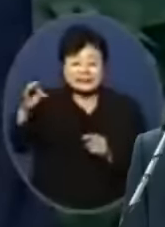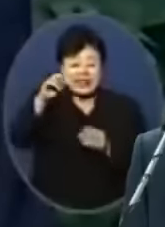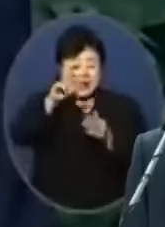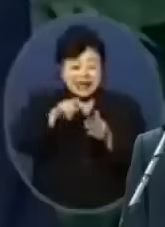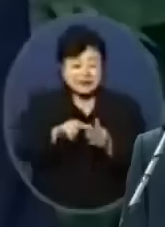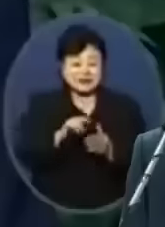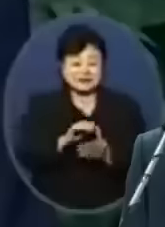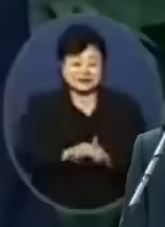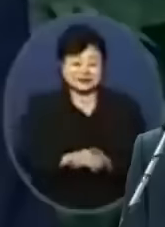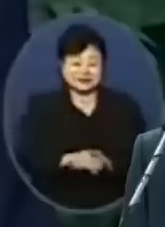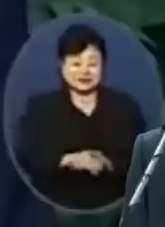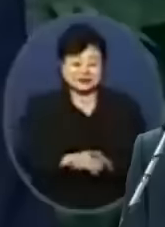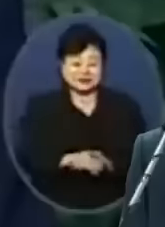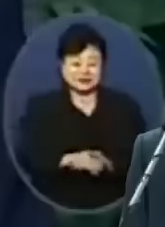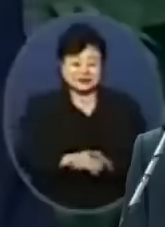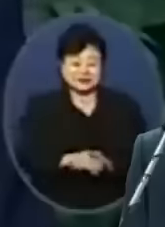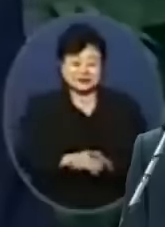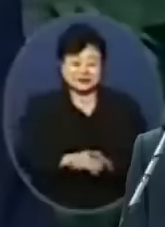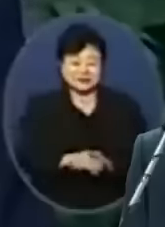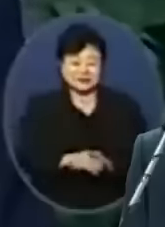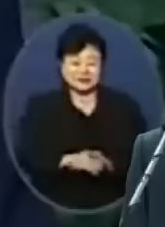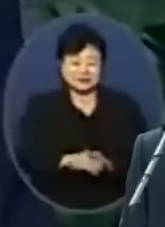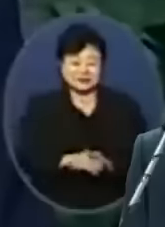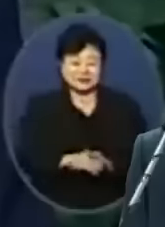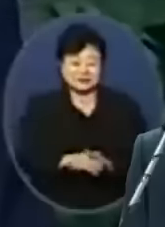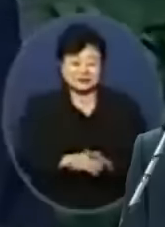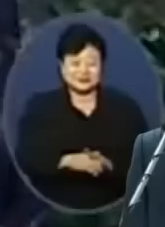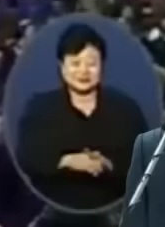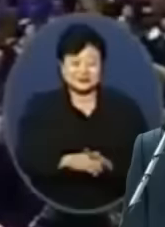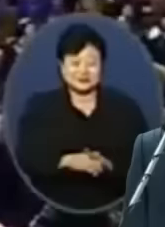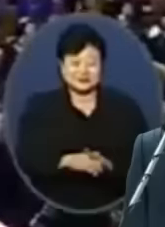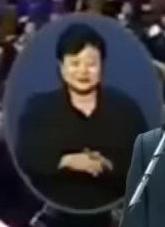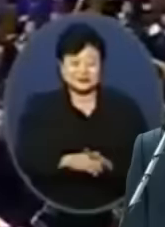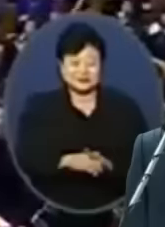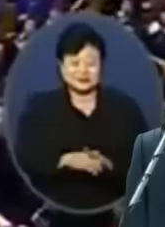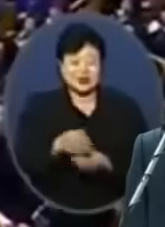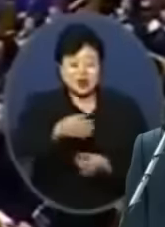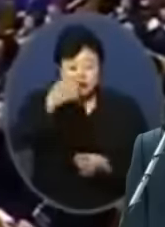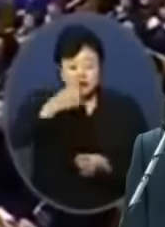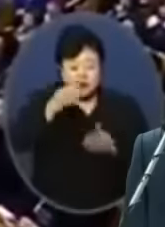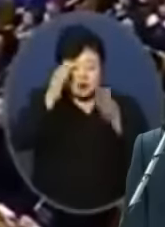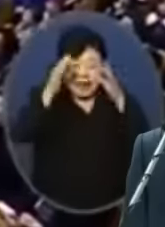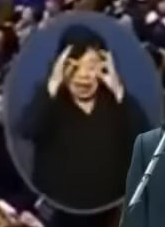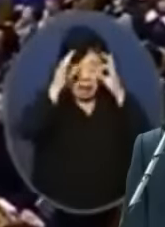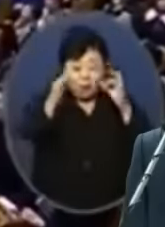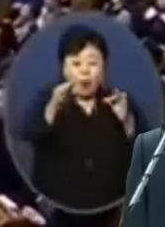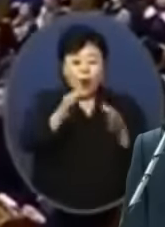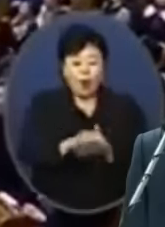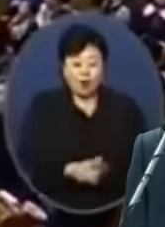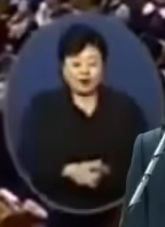나가자. 한번 따라 말씀해보세요. 꿈을 바라보고